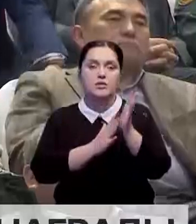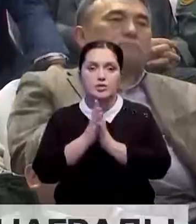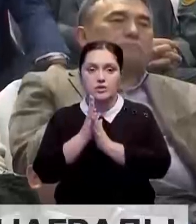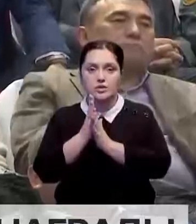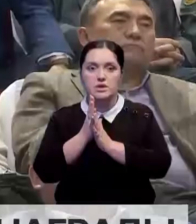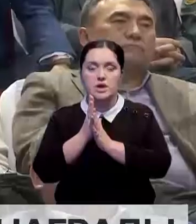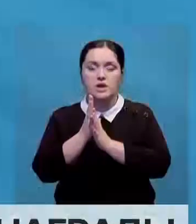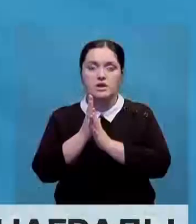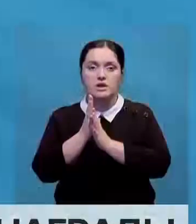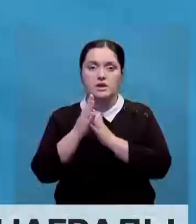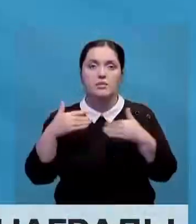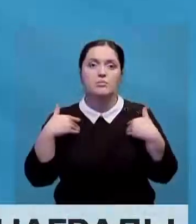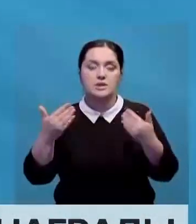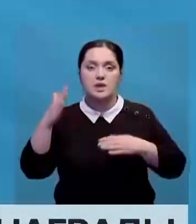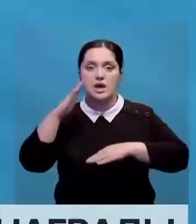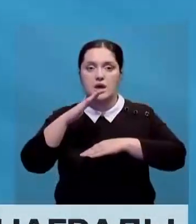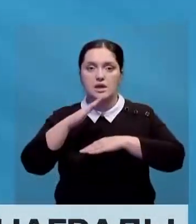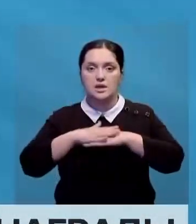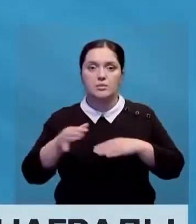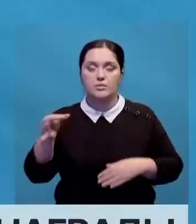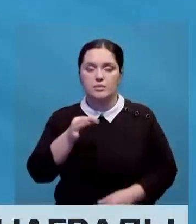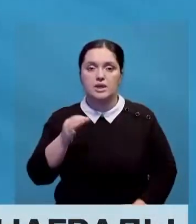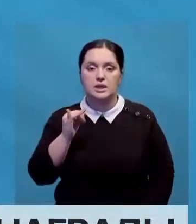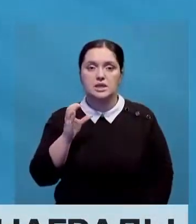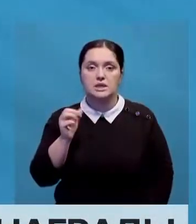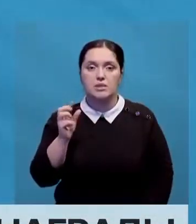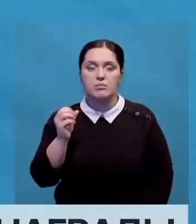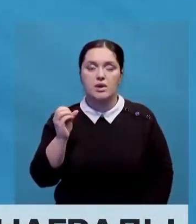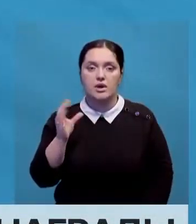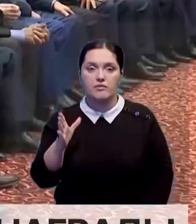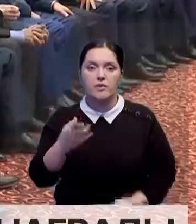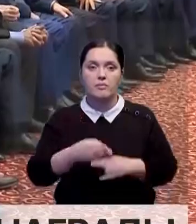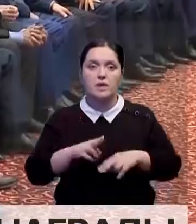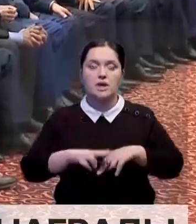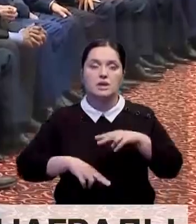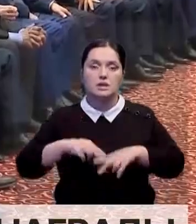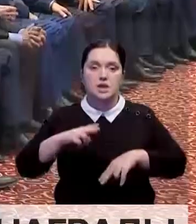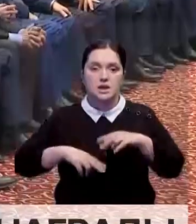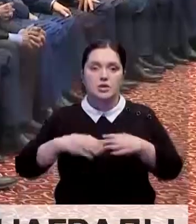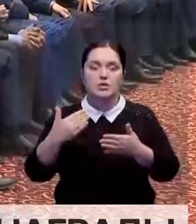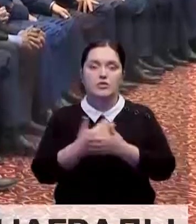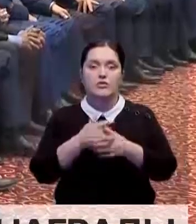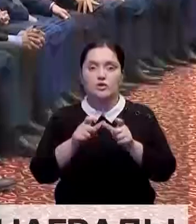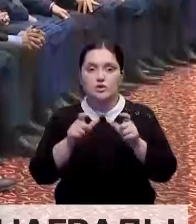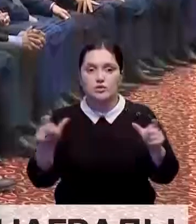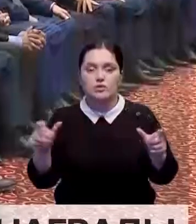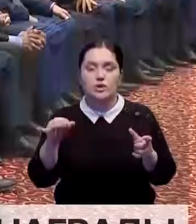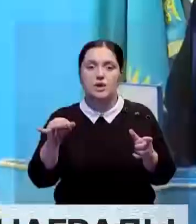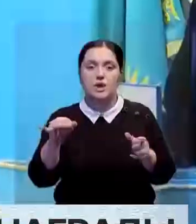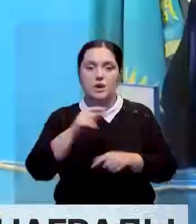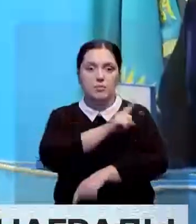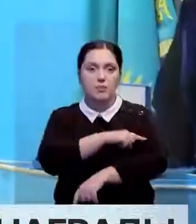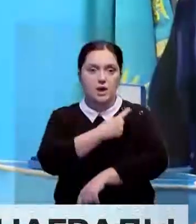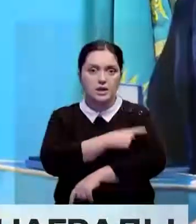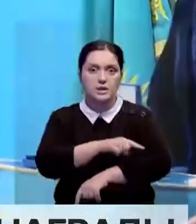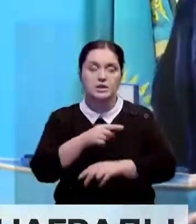отметил в своей поздравительной речи аким области Бейбит Исабаев. Много сделано и в строительстве. Ввели в строй новые школы, спортивные объекты и больницы. Только